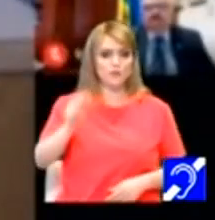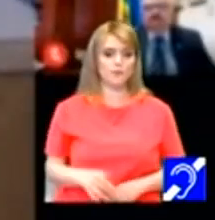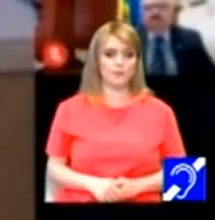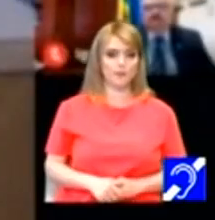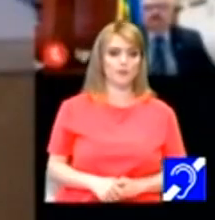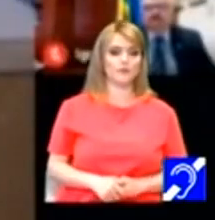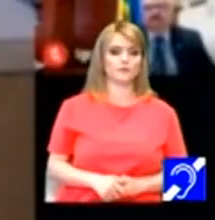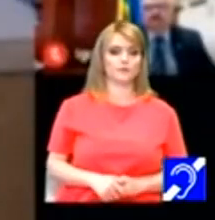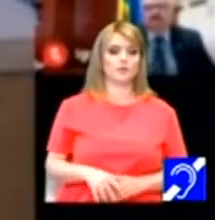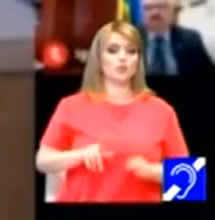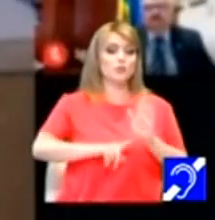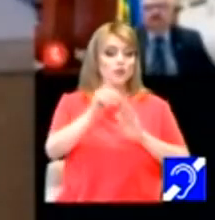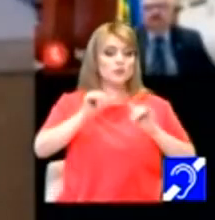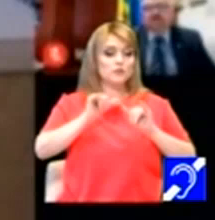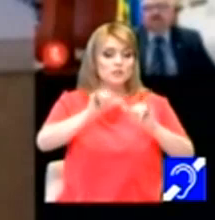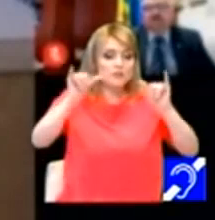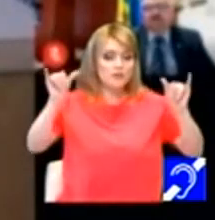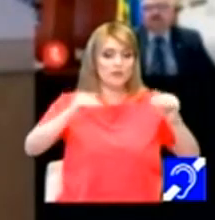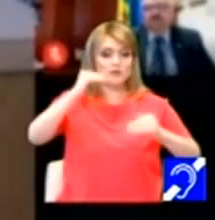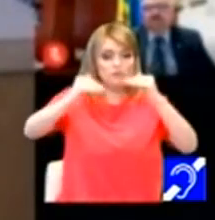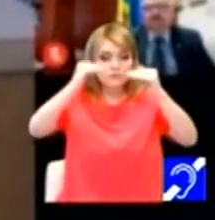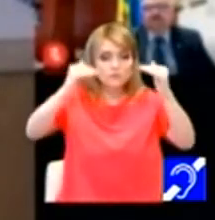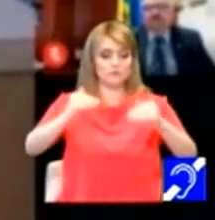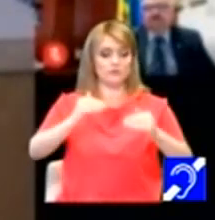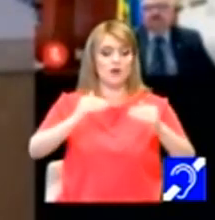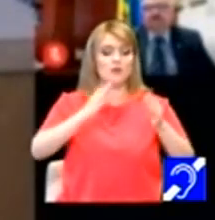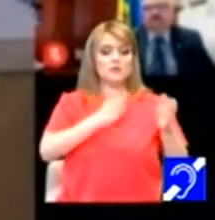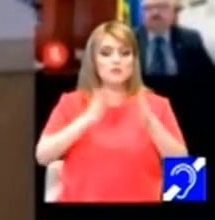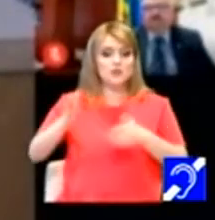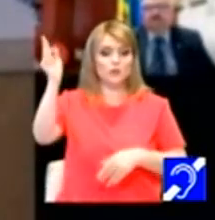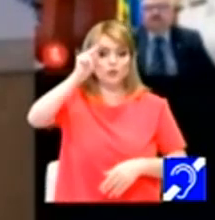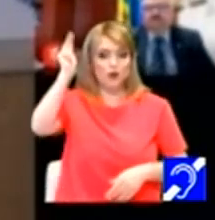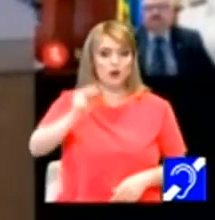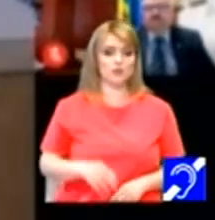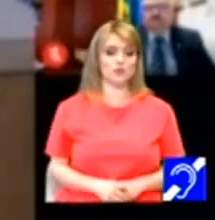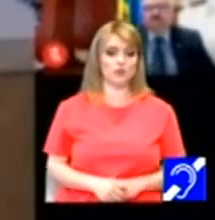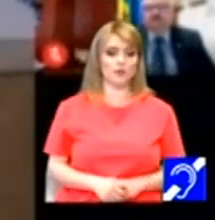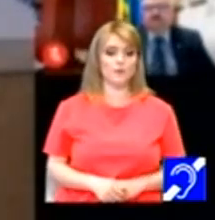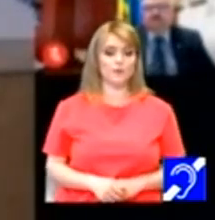implementarea la scară largă în țara noastră și în întregul sistem educațional, dar și pentru